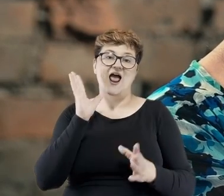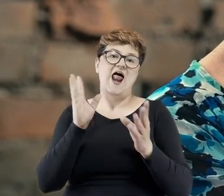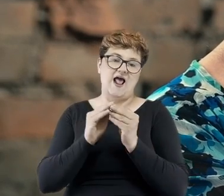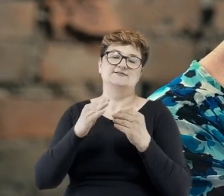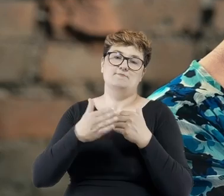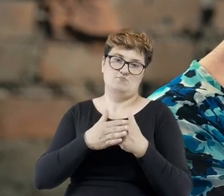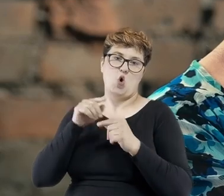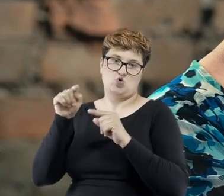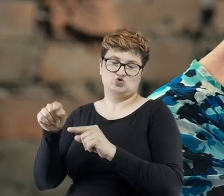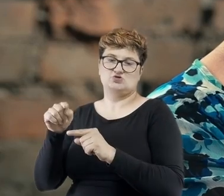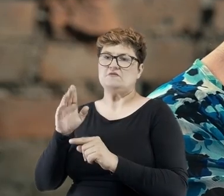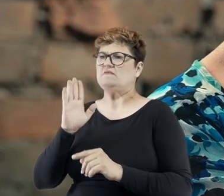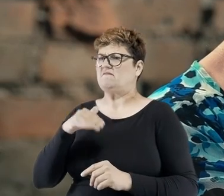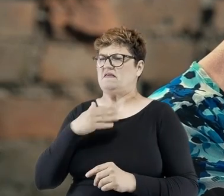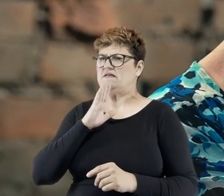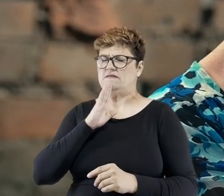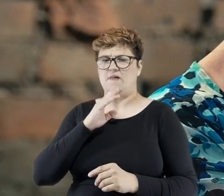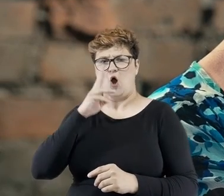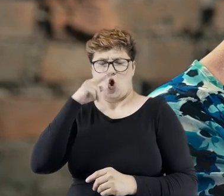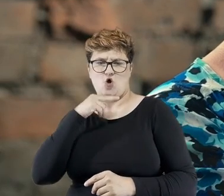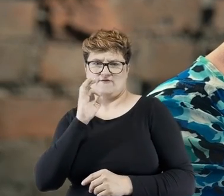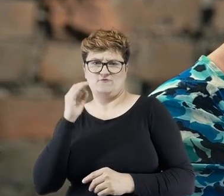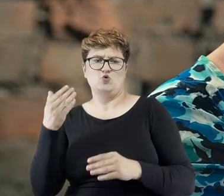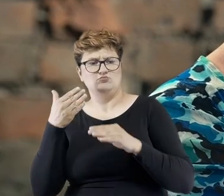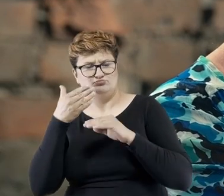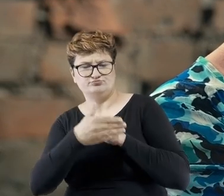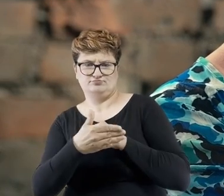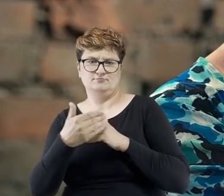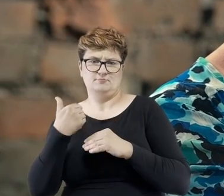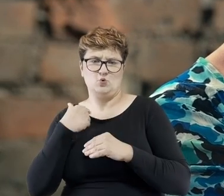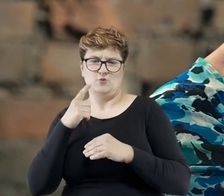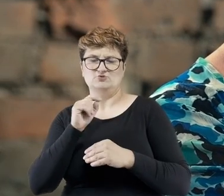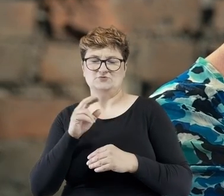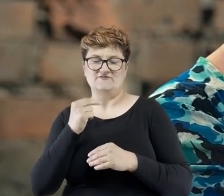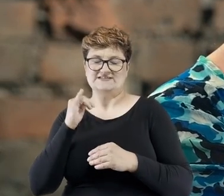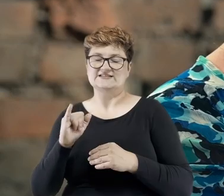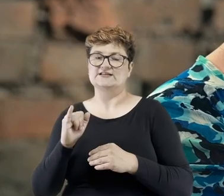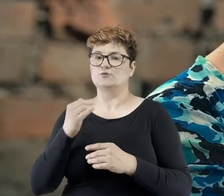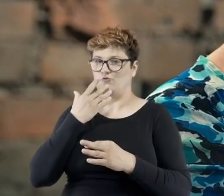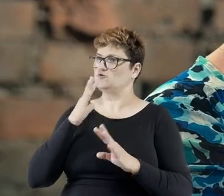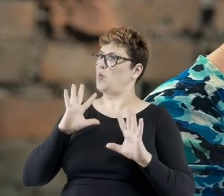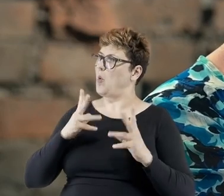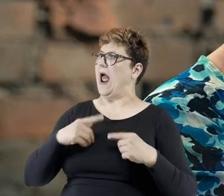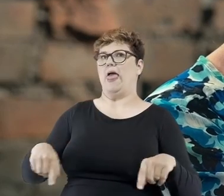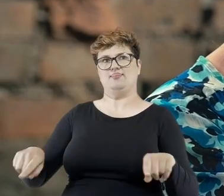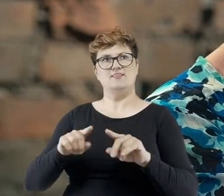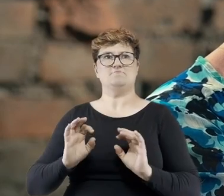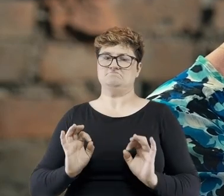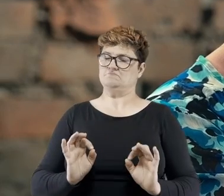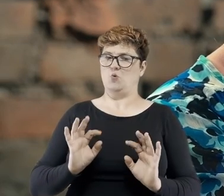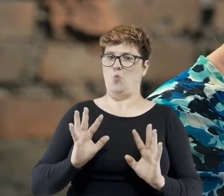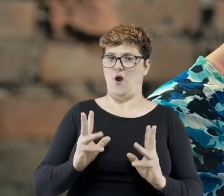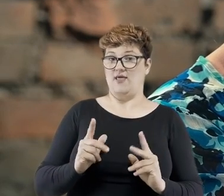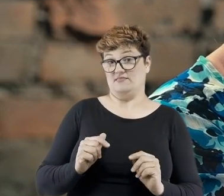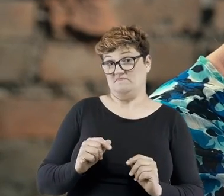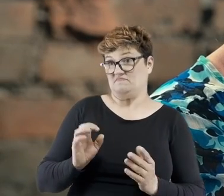z Panieńskim, to nawet się tam chyba zachowała taka relacja ojca, że on ich odwiedził, znaczy mówi o Przybyszewskim i mówi, że mają ładnie tu urządzone, tak?